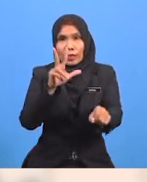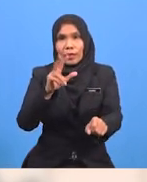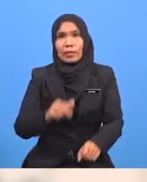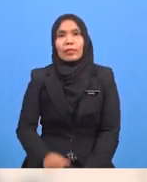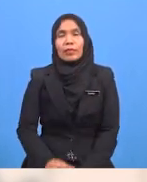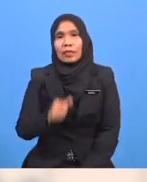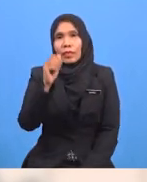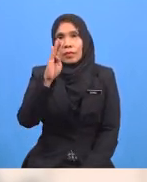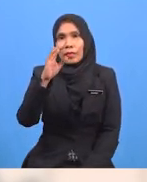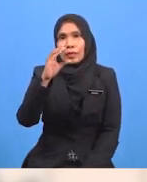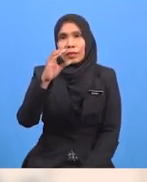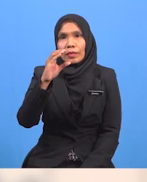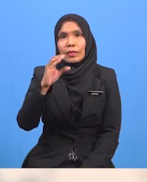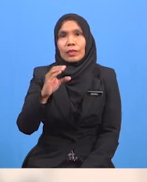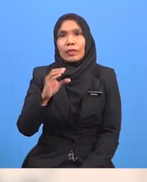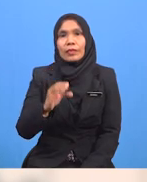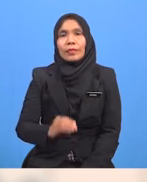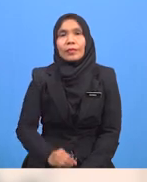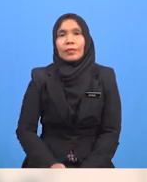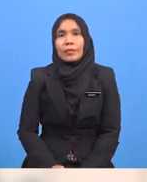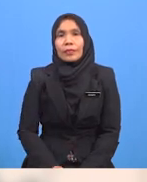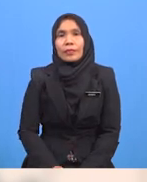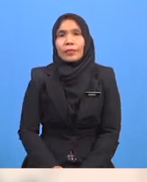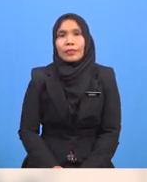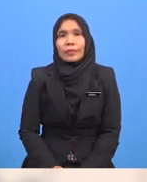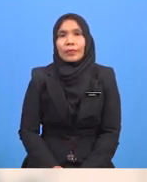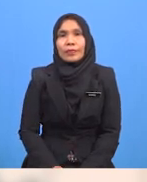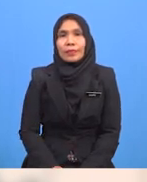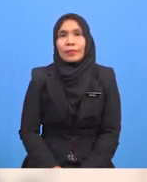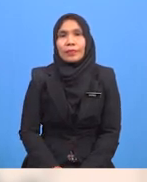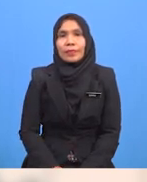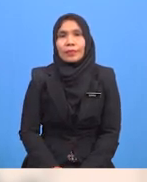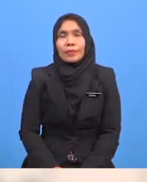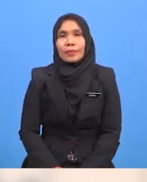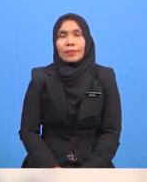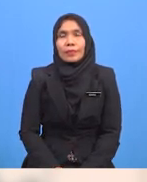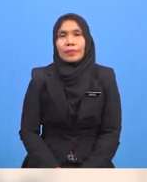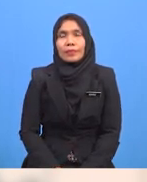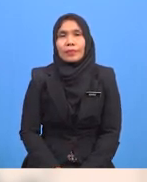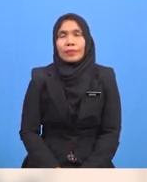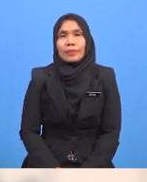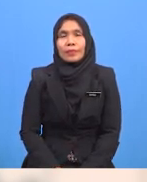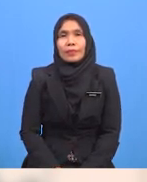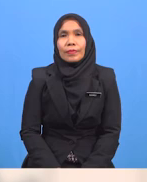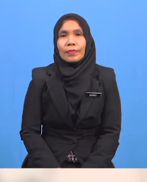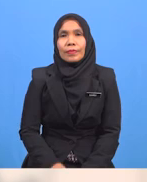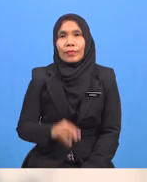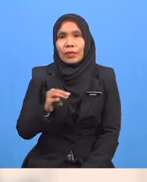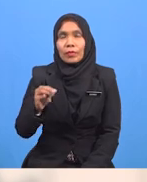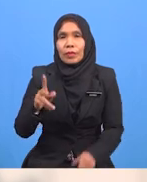Coba lihat gambar raja yang diberi untuk soalan ini Hai daripada raja yang diberi